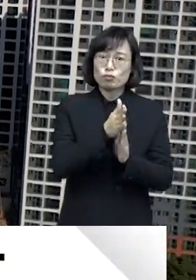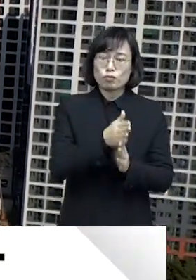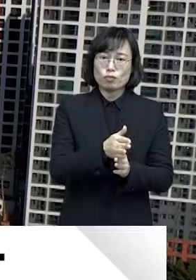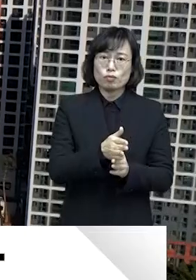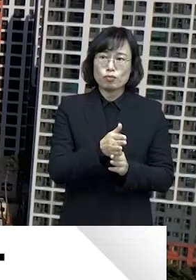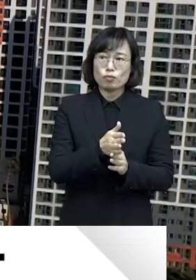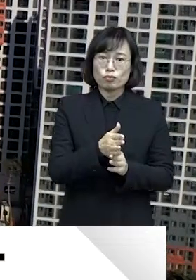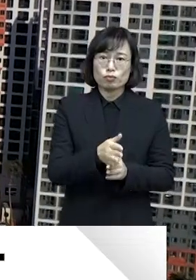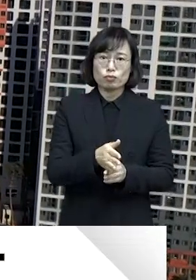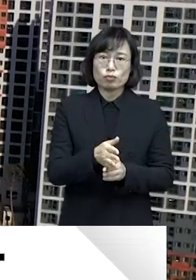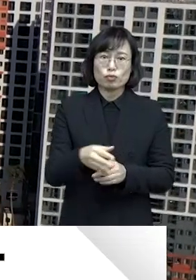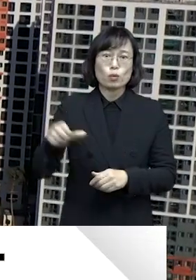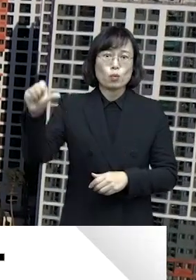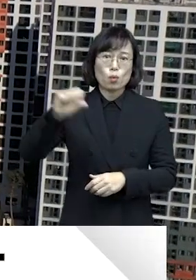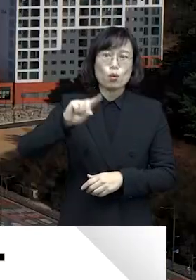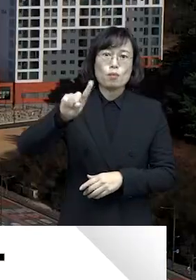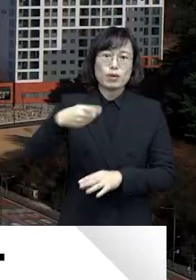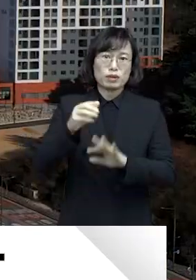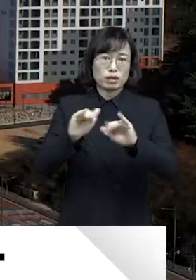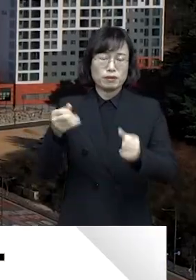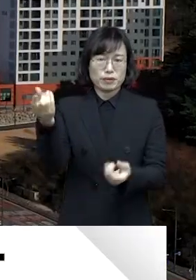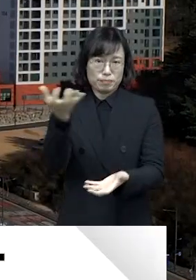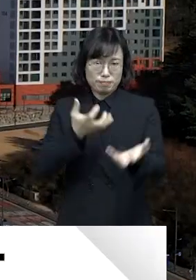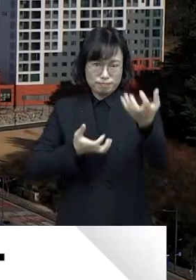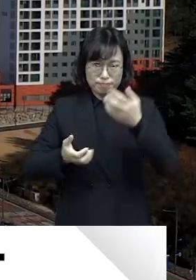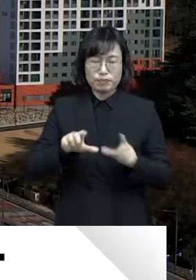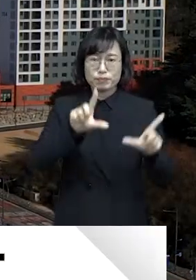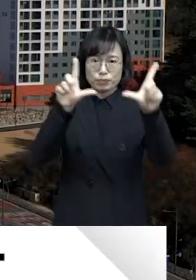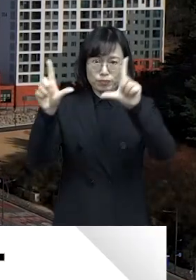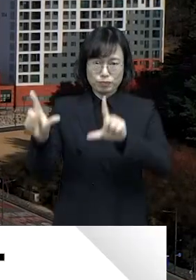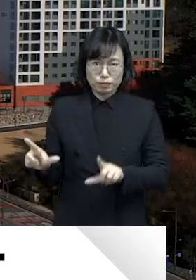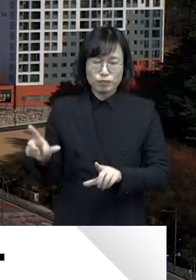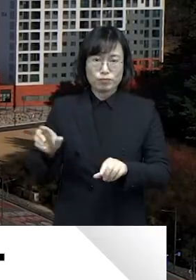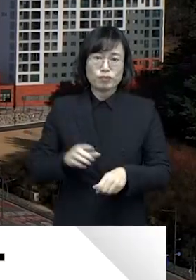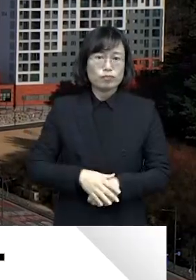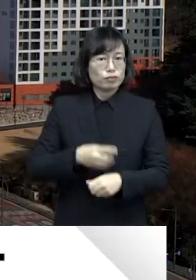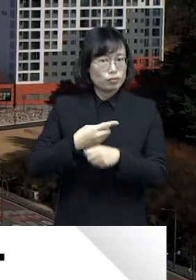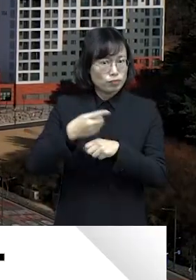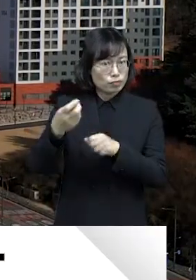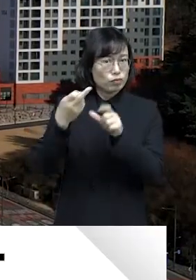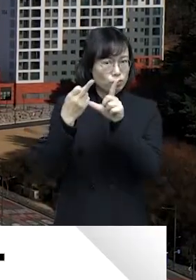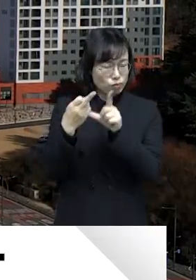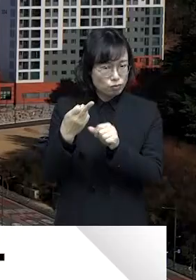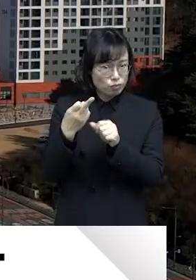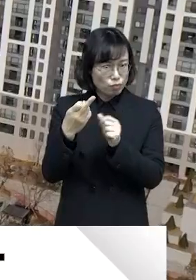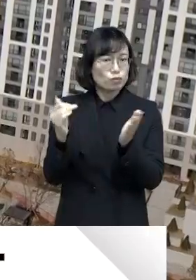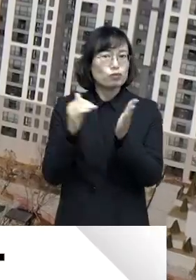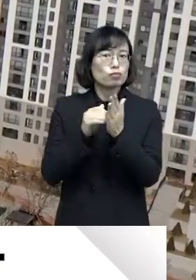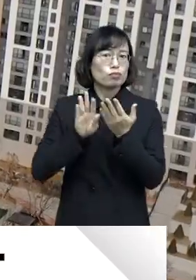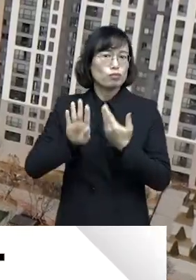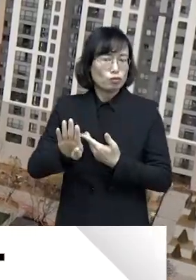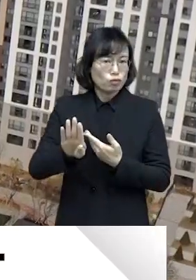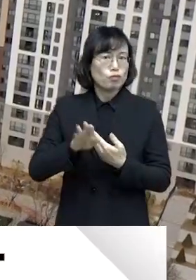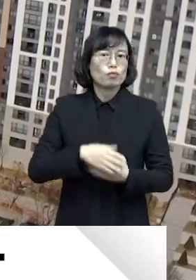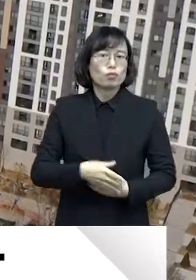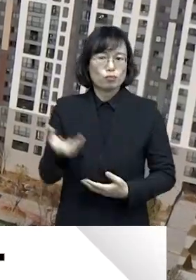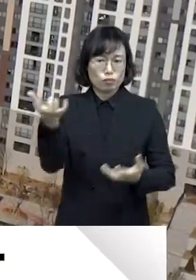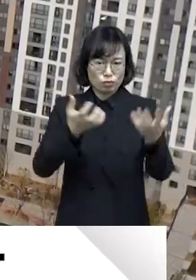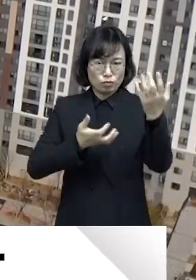5개 단지 2,100여 세대에 5,100여 명이 입주해 생활하고 있으며 전체 준공 예정은 내년